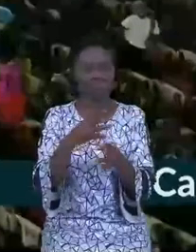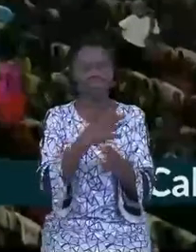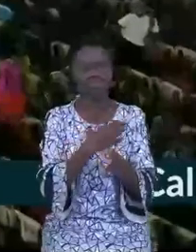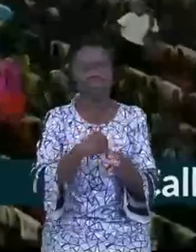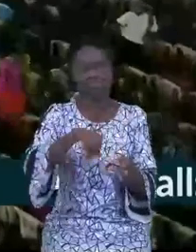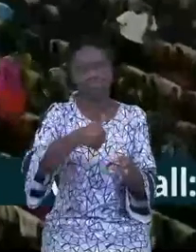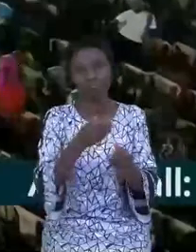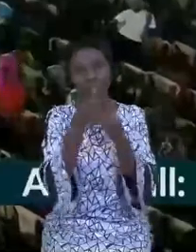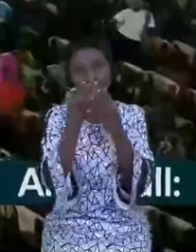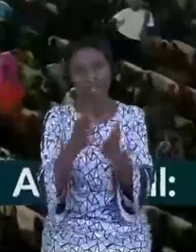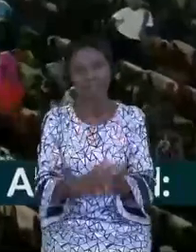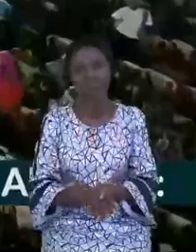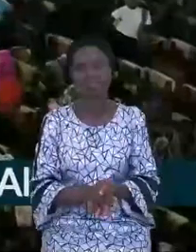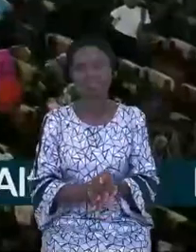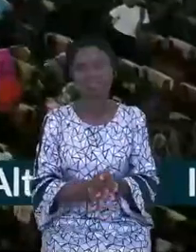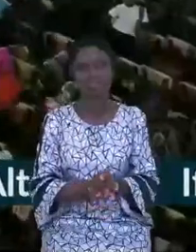Brièvement,